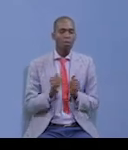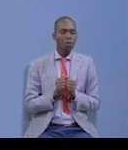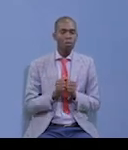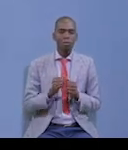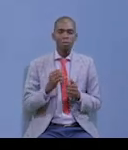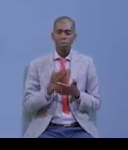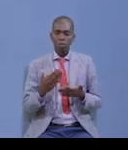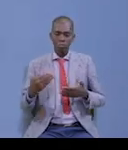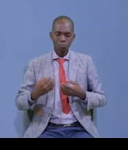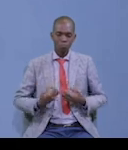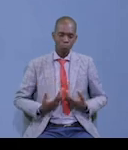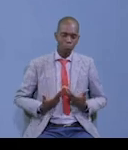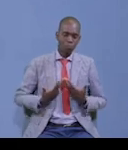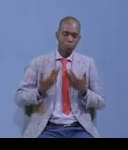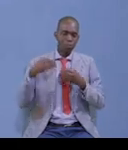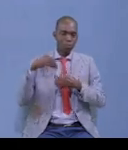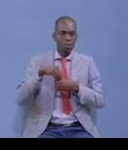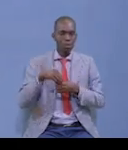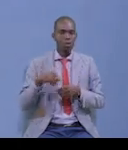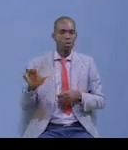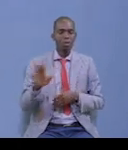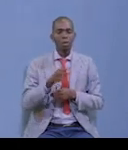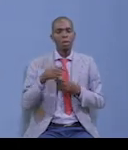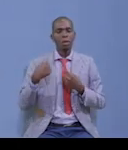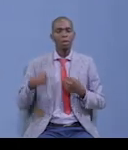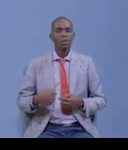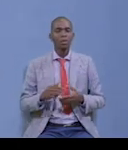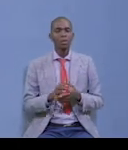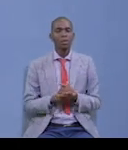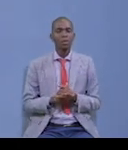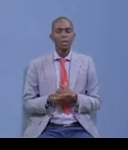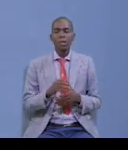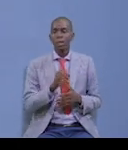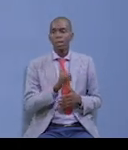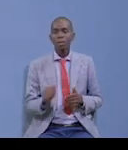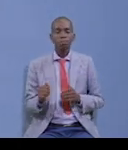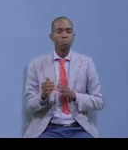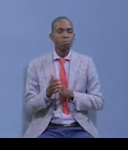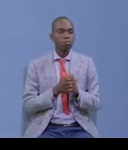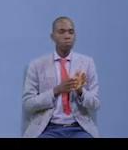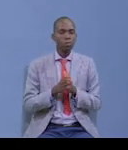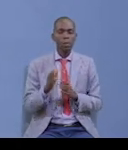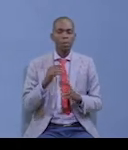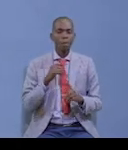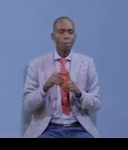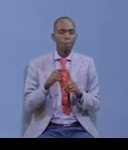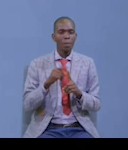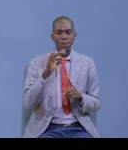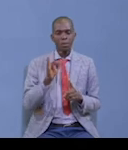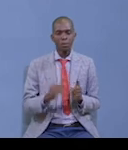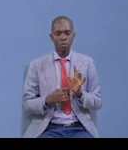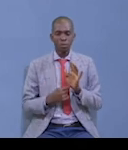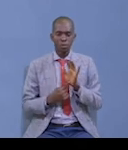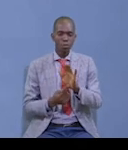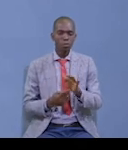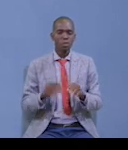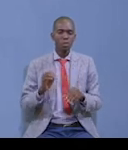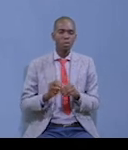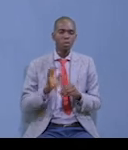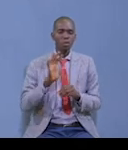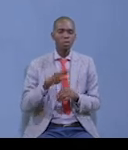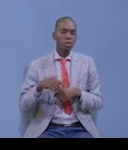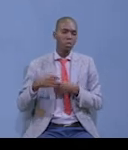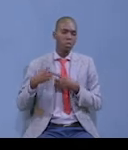you in your heart. అది మిమ్మల్ని మీ హృదయములో నుంచి ముందుకు నడిపిస్తుంది. A passion positively manifested in your life. ఆ